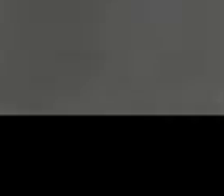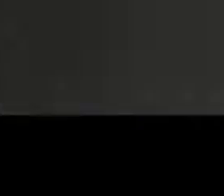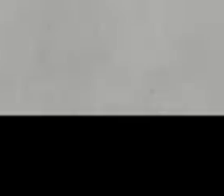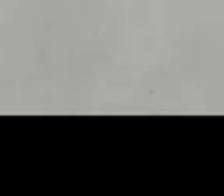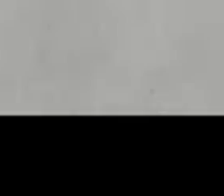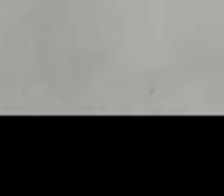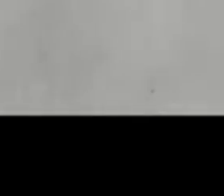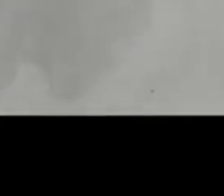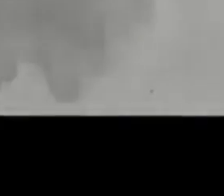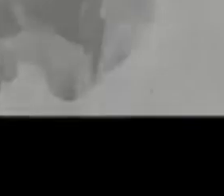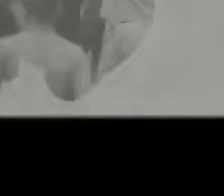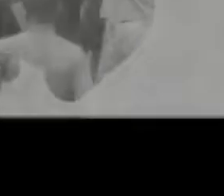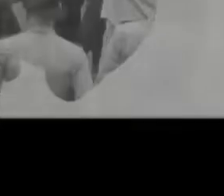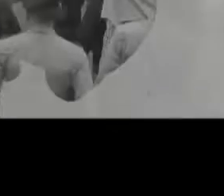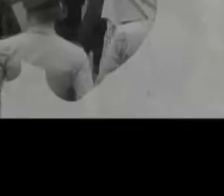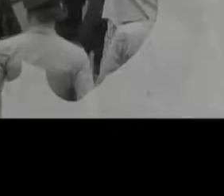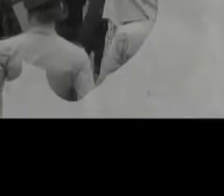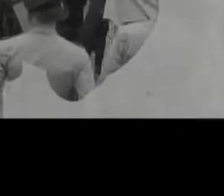sebelum fajar.